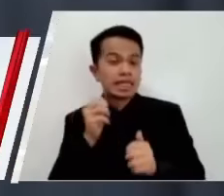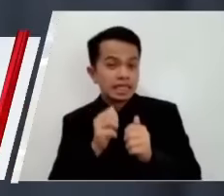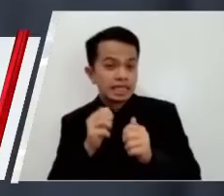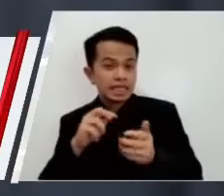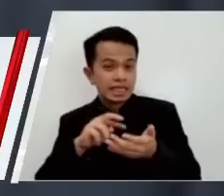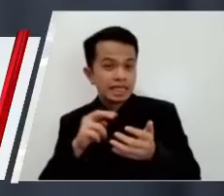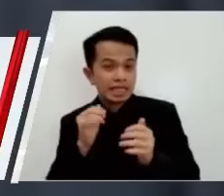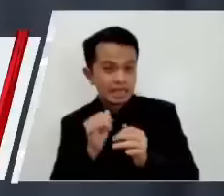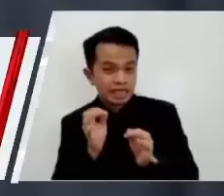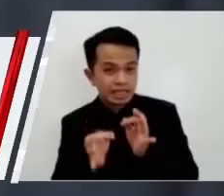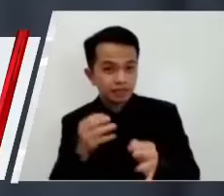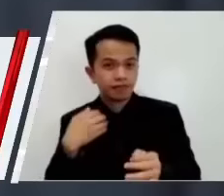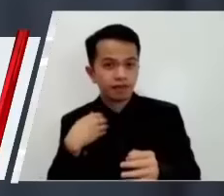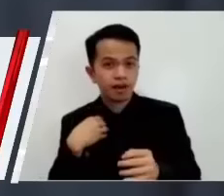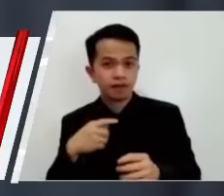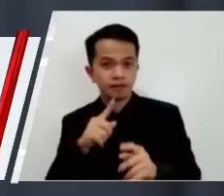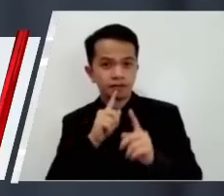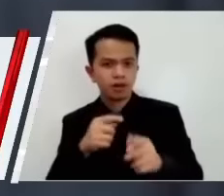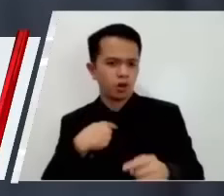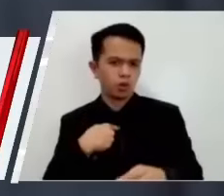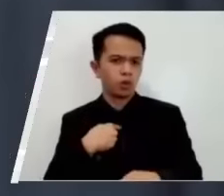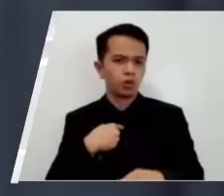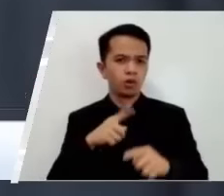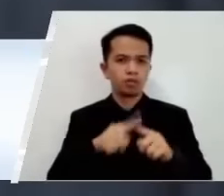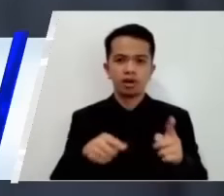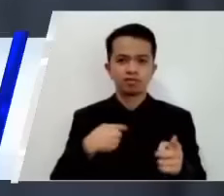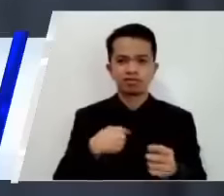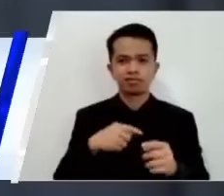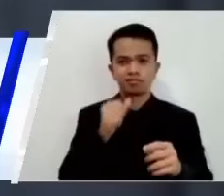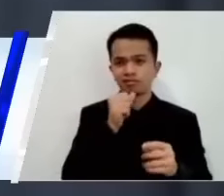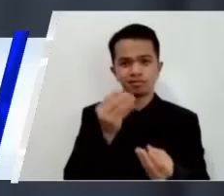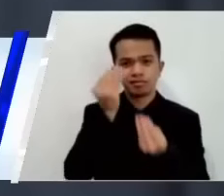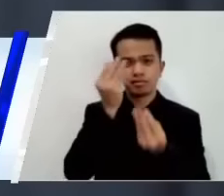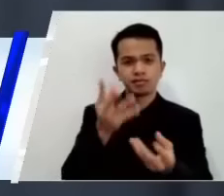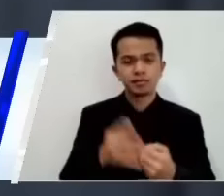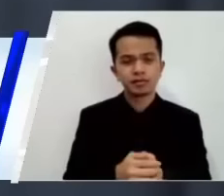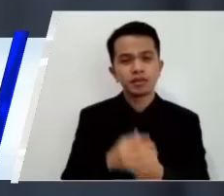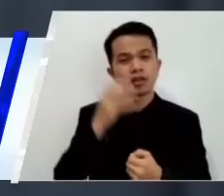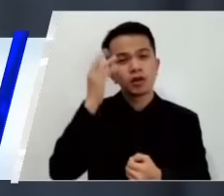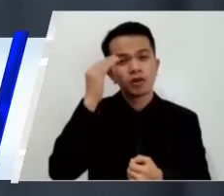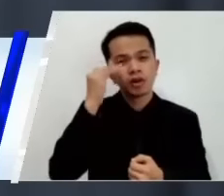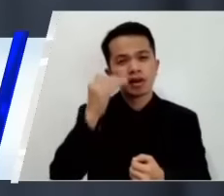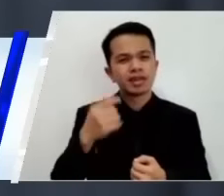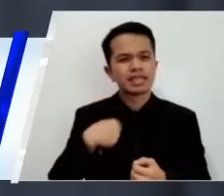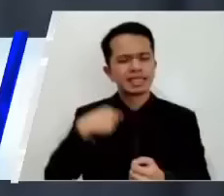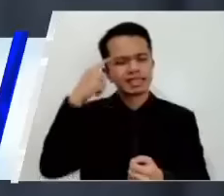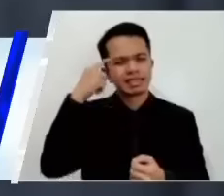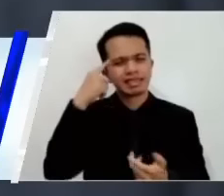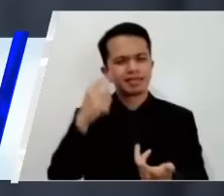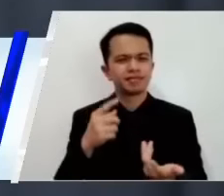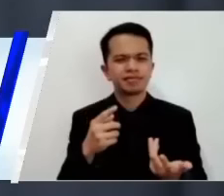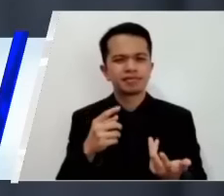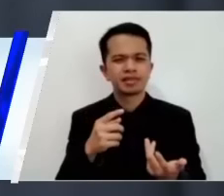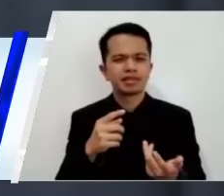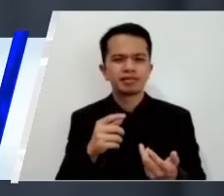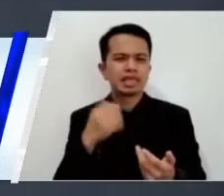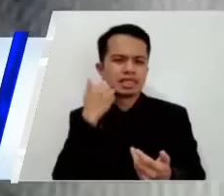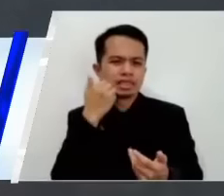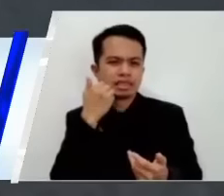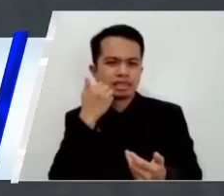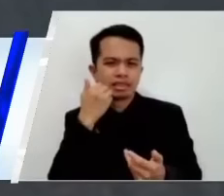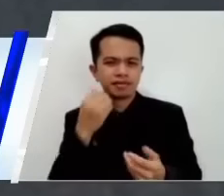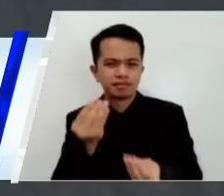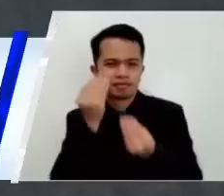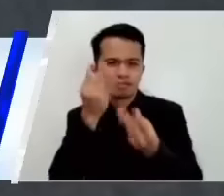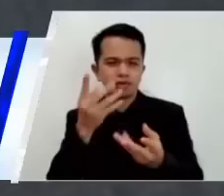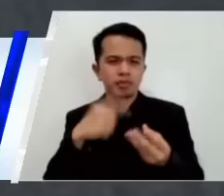yun. Pero hindi ko naman po nabanggit kasi parang casual po eh, na nakakahiya naman magbanggit ng politika.